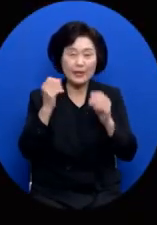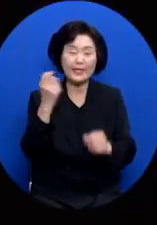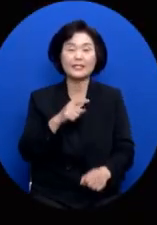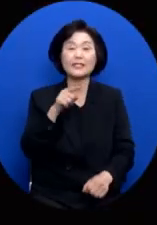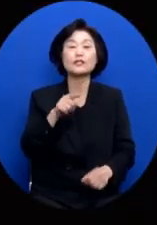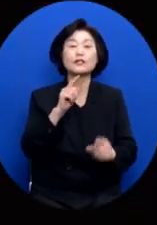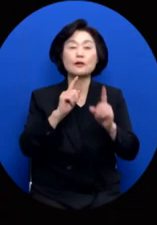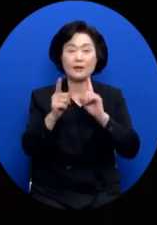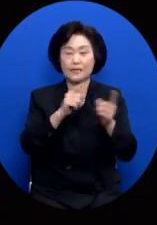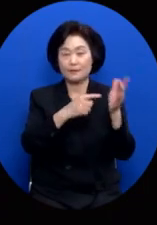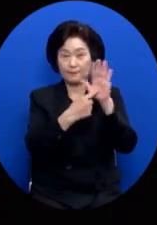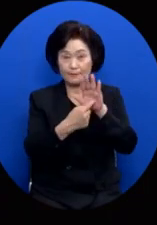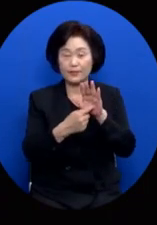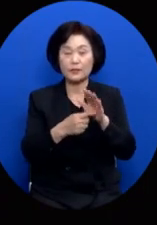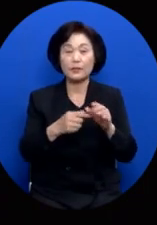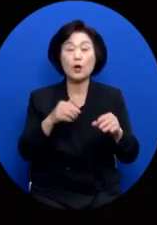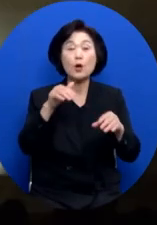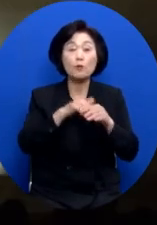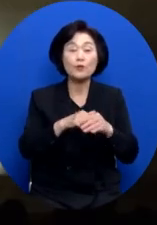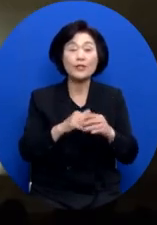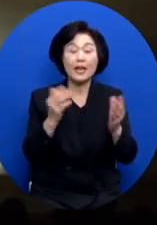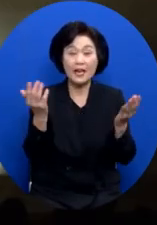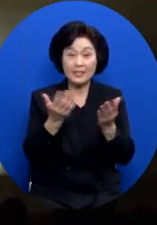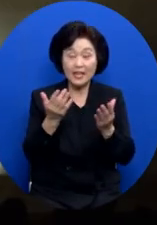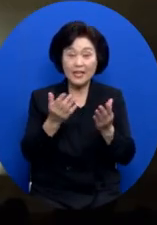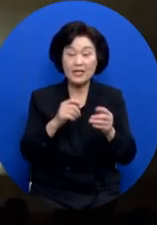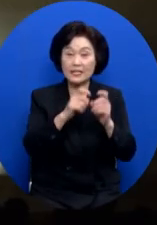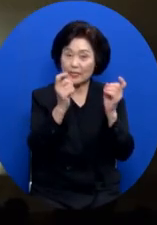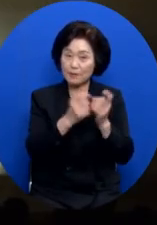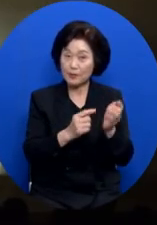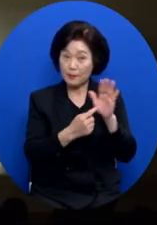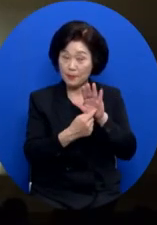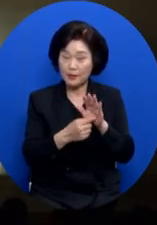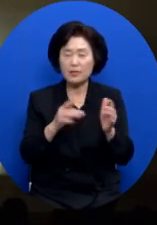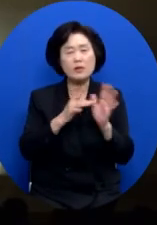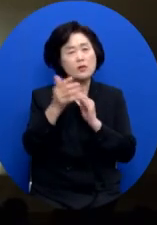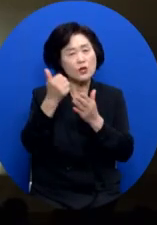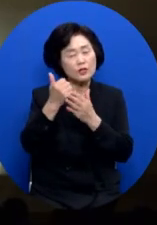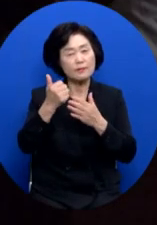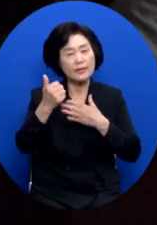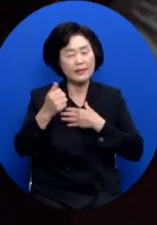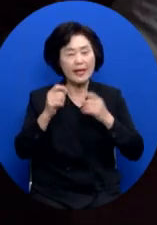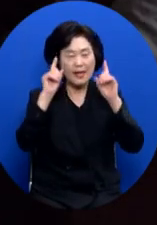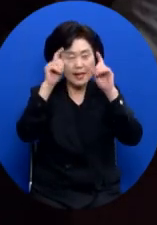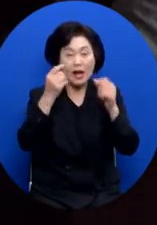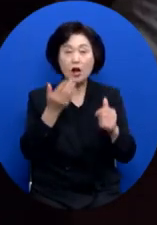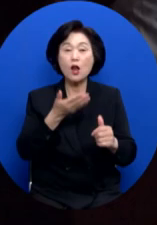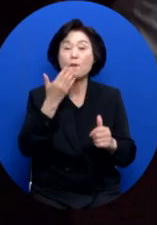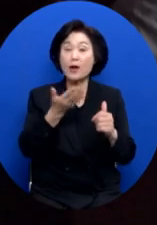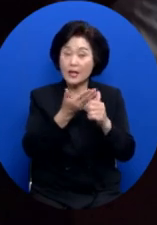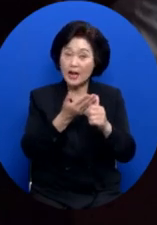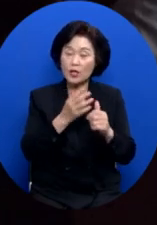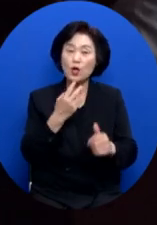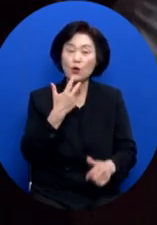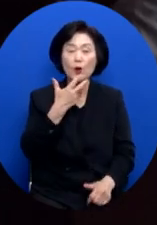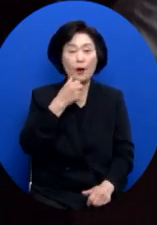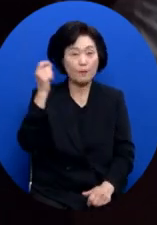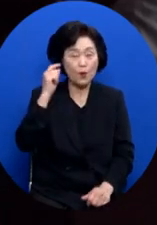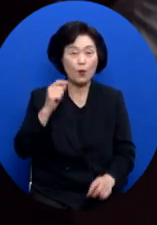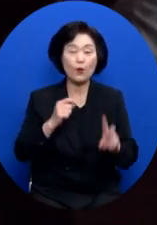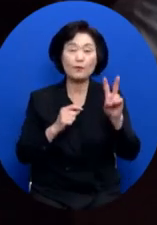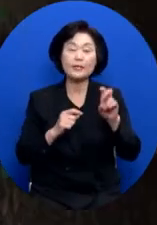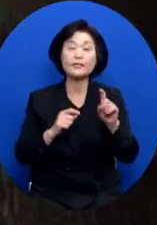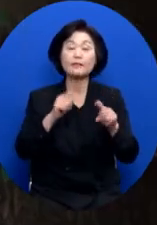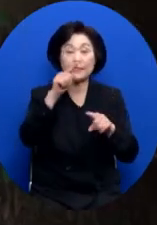선보였습니다. 교회 문화사역팀에서 준비한 이 뮤지컬은 예수님께서 내 양을 먹이라고 말씀하신 요한복음 21장